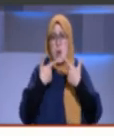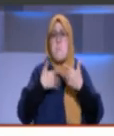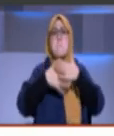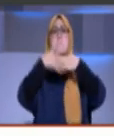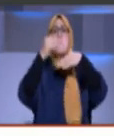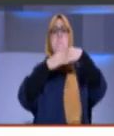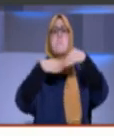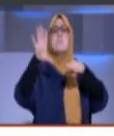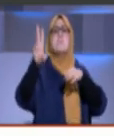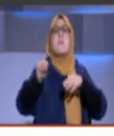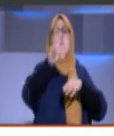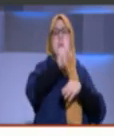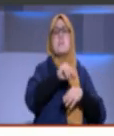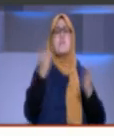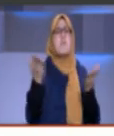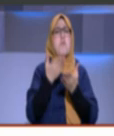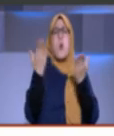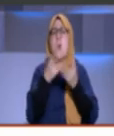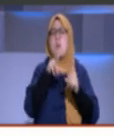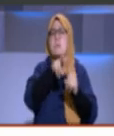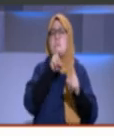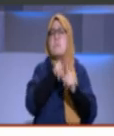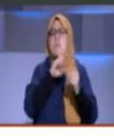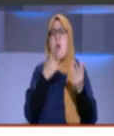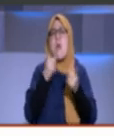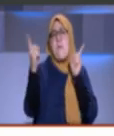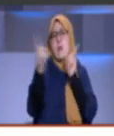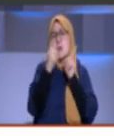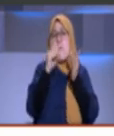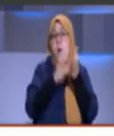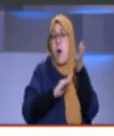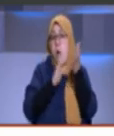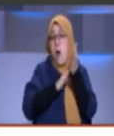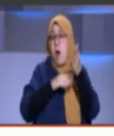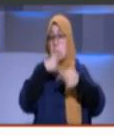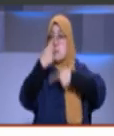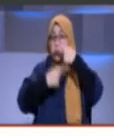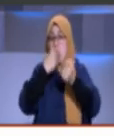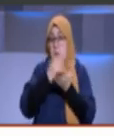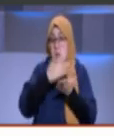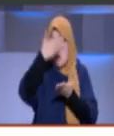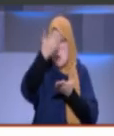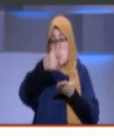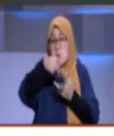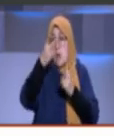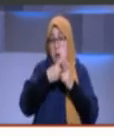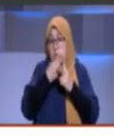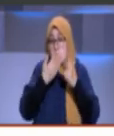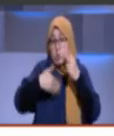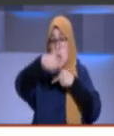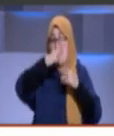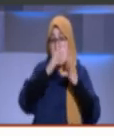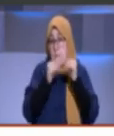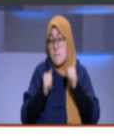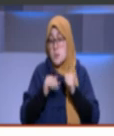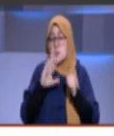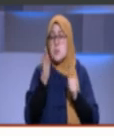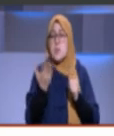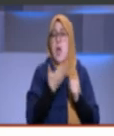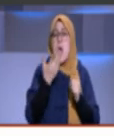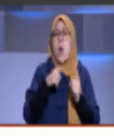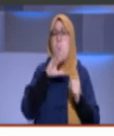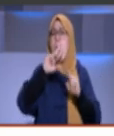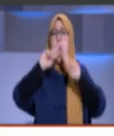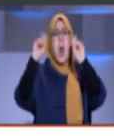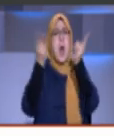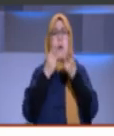محاولة استثمار أي ظرف استثنائي بتمر به الدولة أو المواطنين المصريين أو العالم